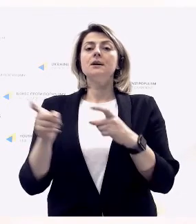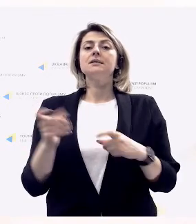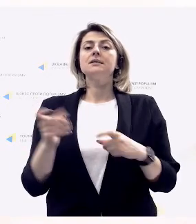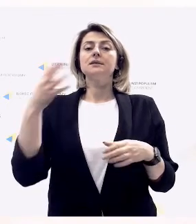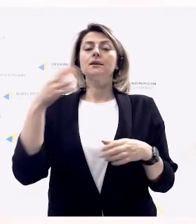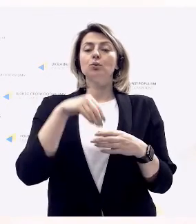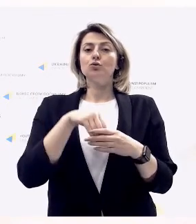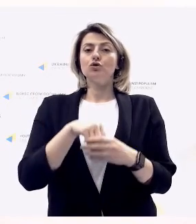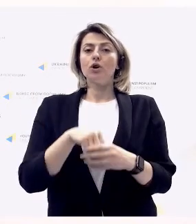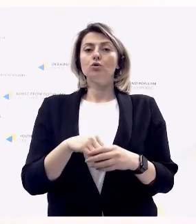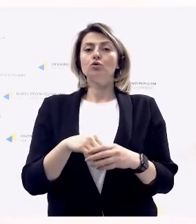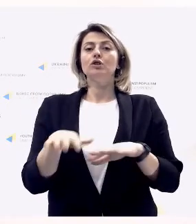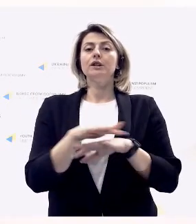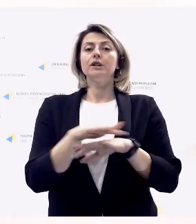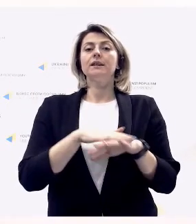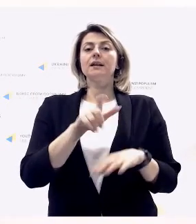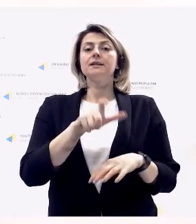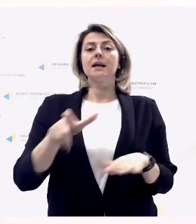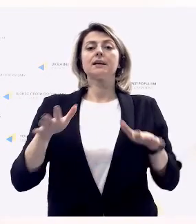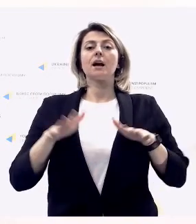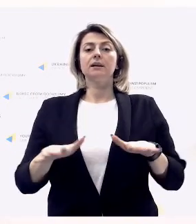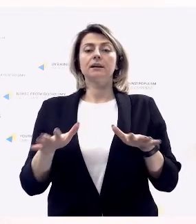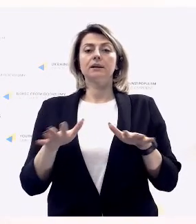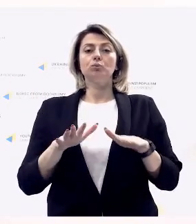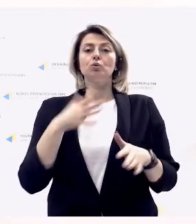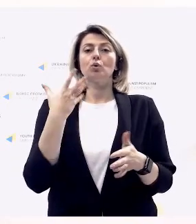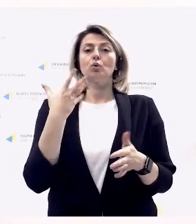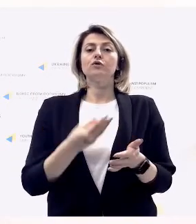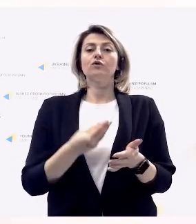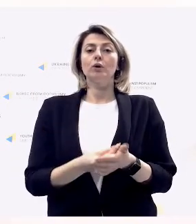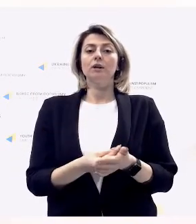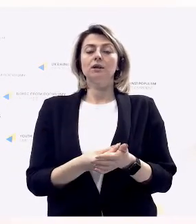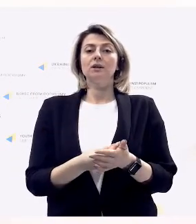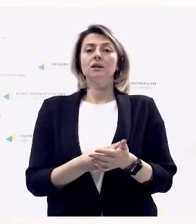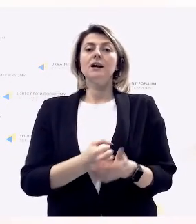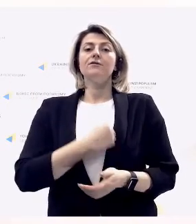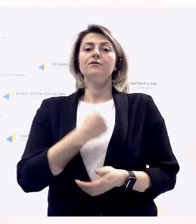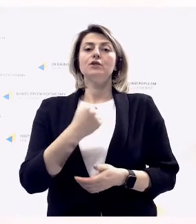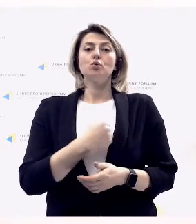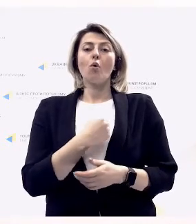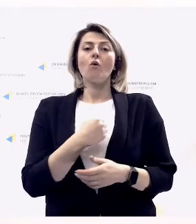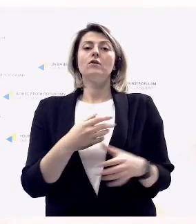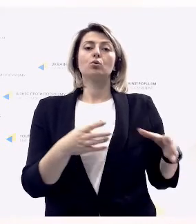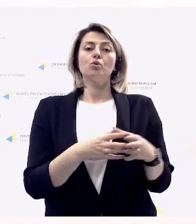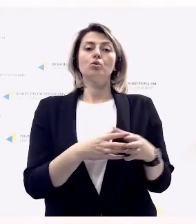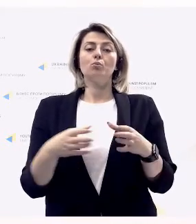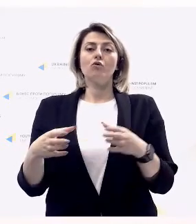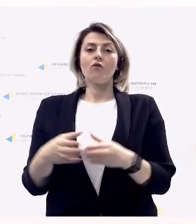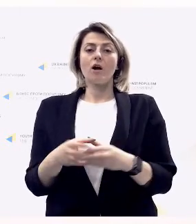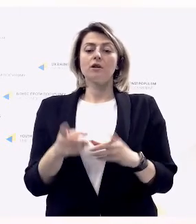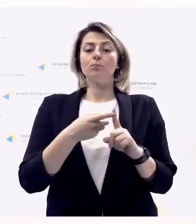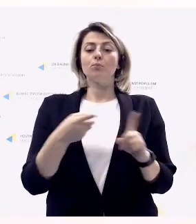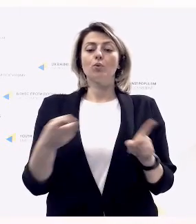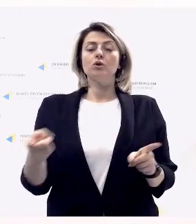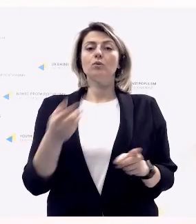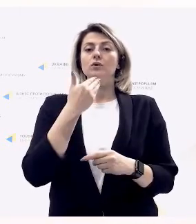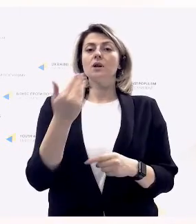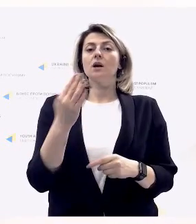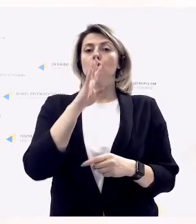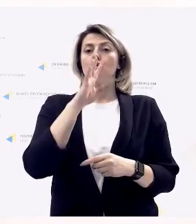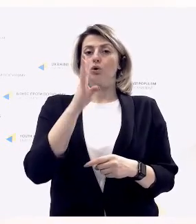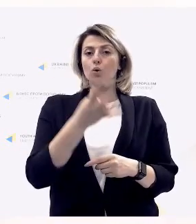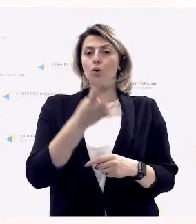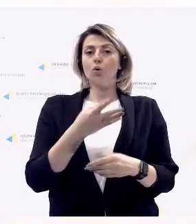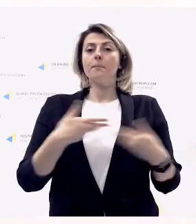залучаючи населення Криму до своїх військових угруповань. Протягом останніх 4 років